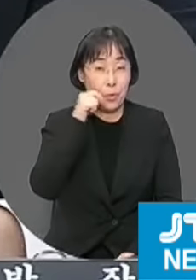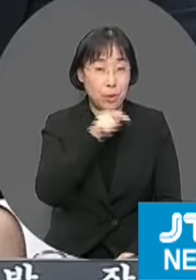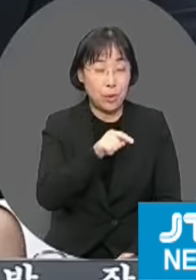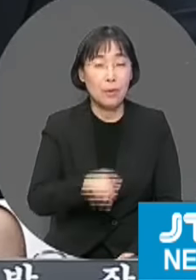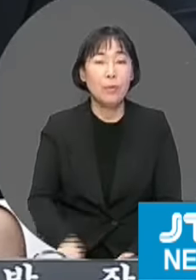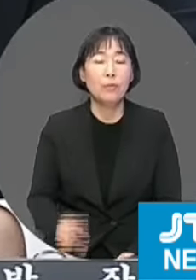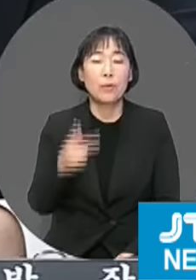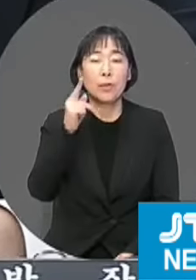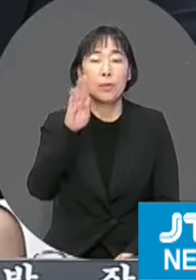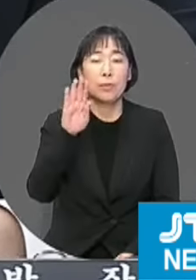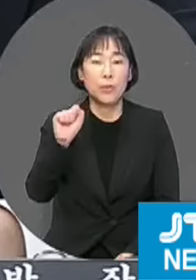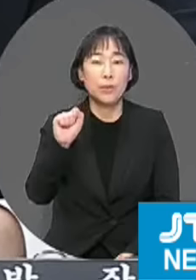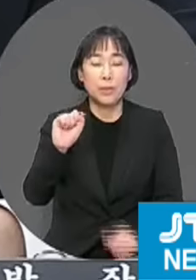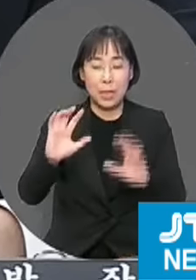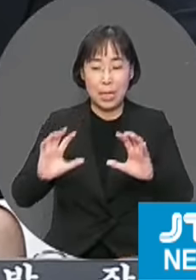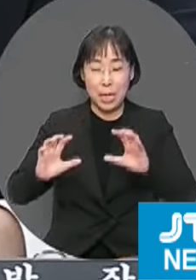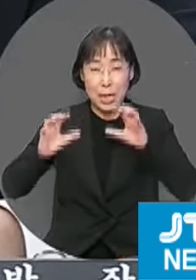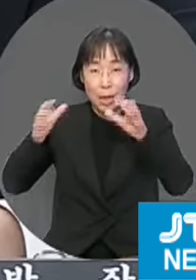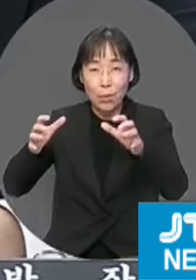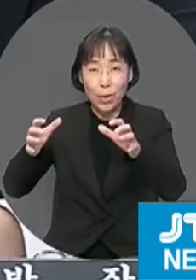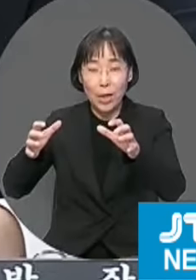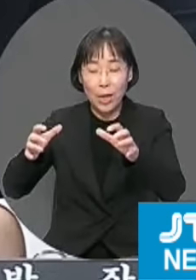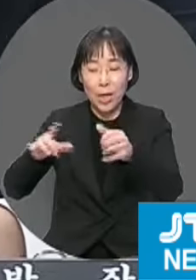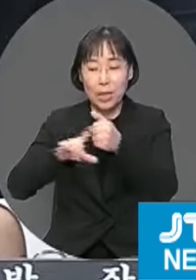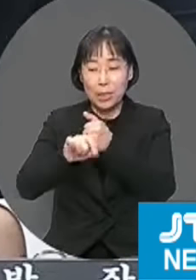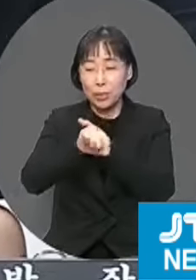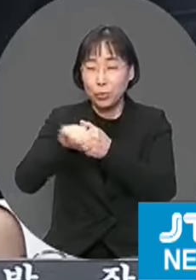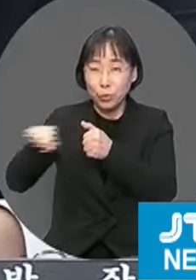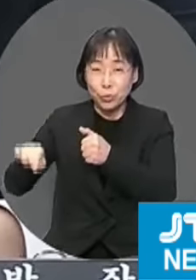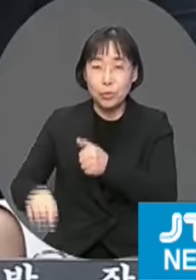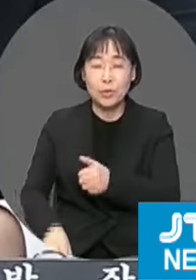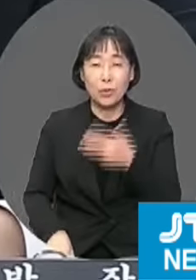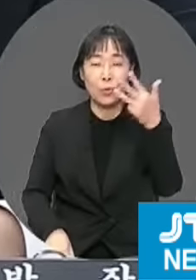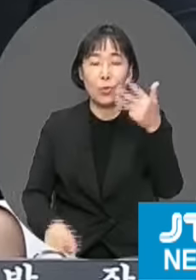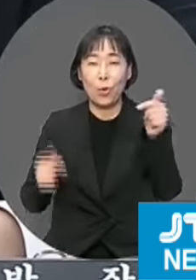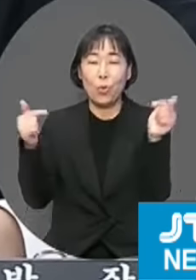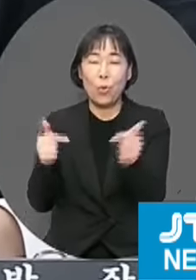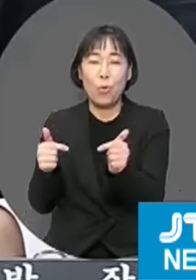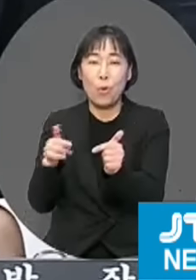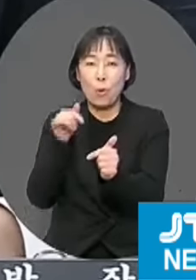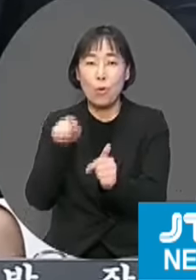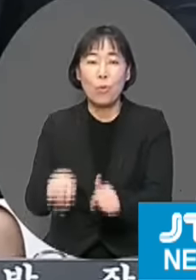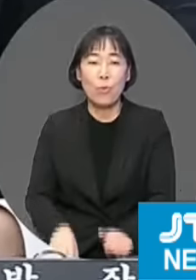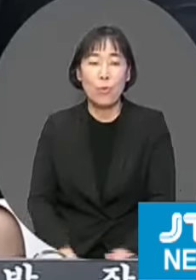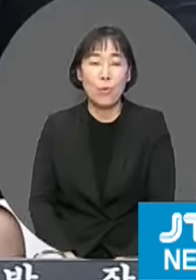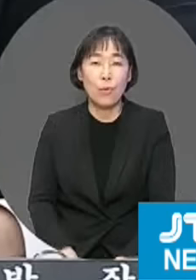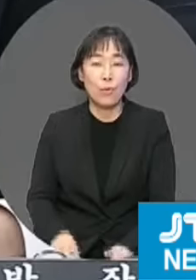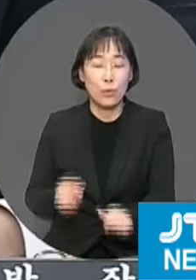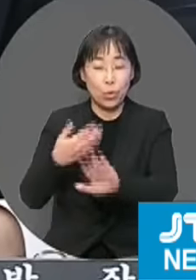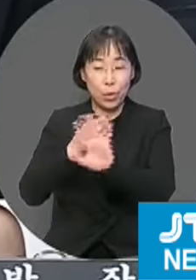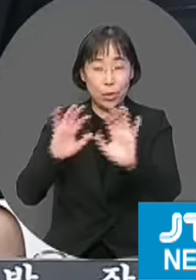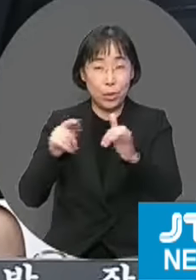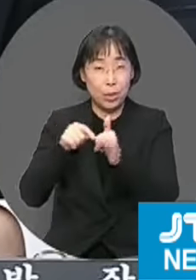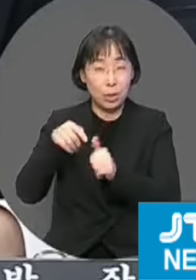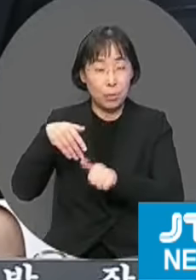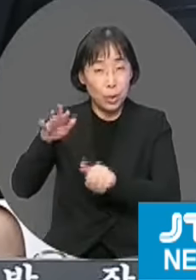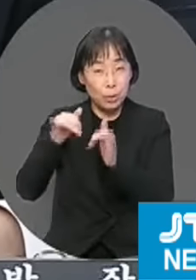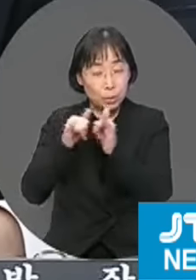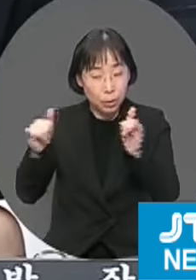KBS 해외 지국이 오히려 8개에서 7개로 줄었죠. 네, 줄었습니다. 그리고 상주 특파원 수는 17명에서 11명으로